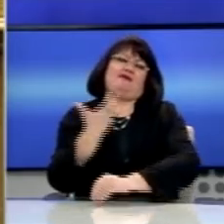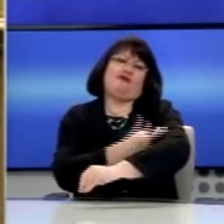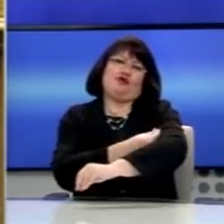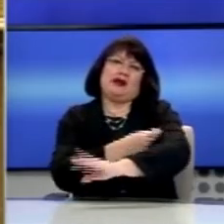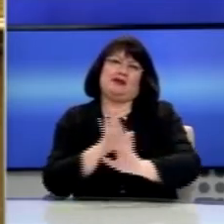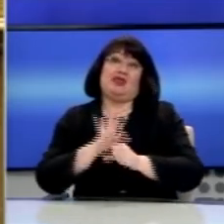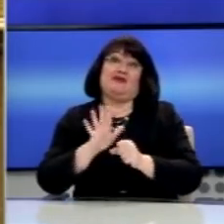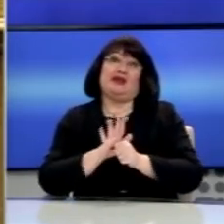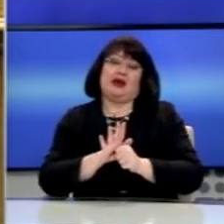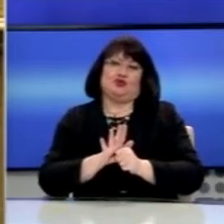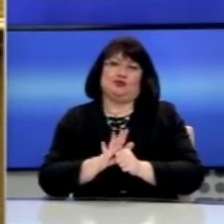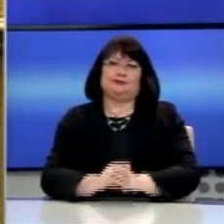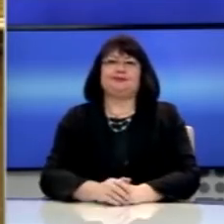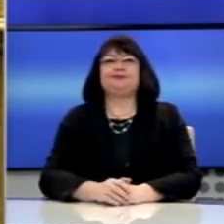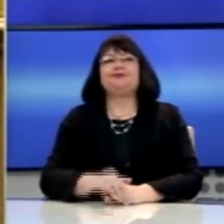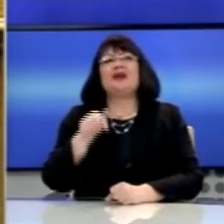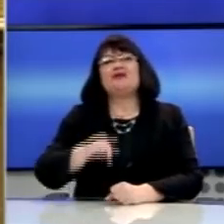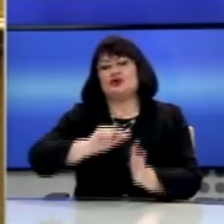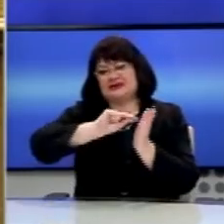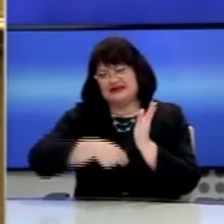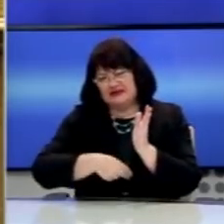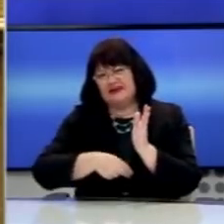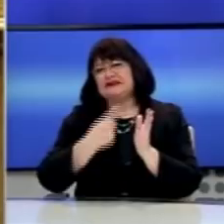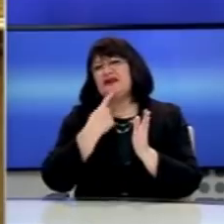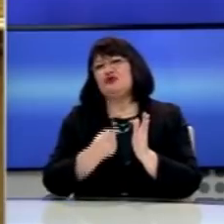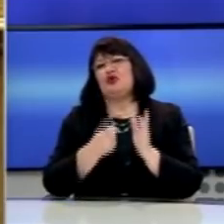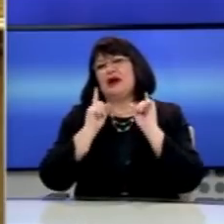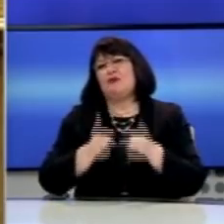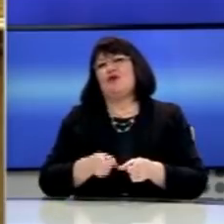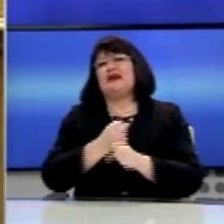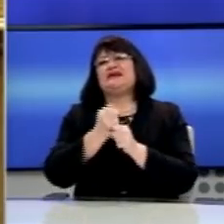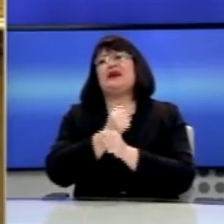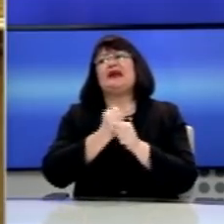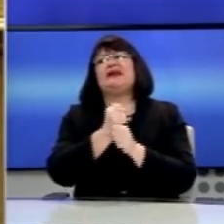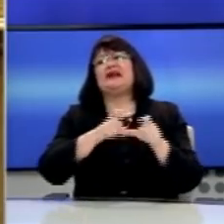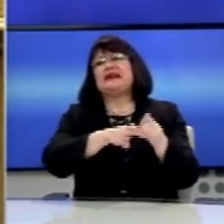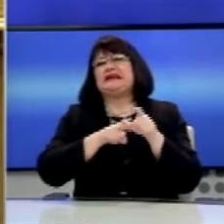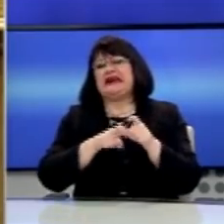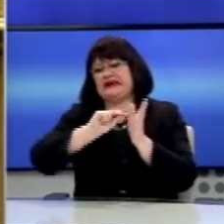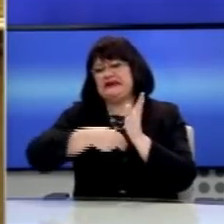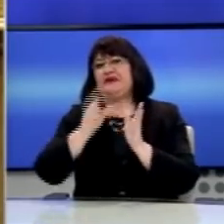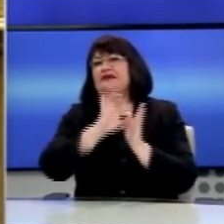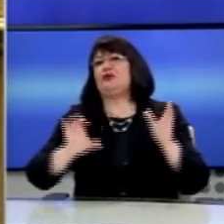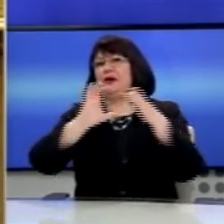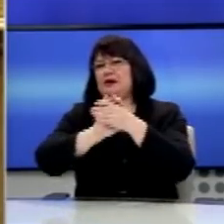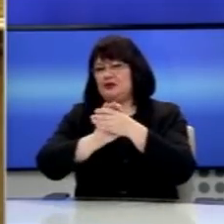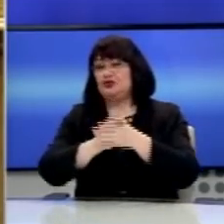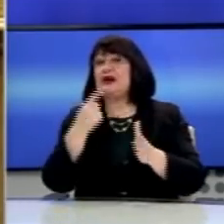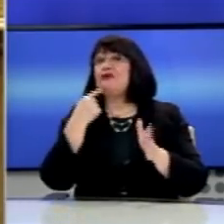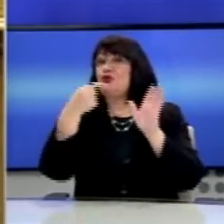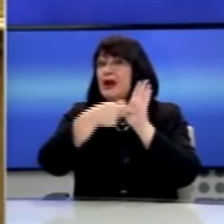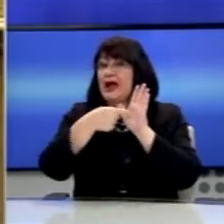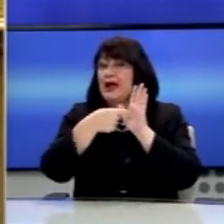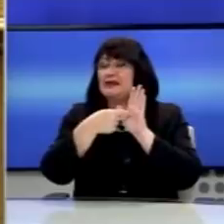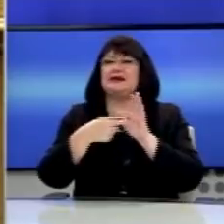Γιατί αυτό επιβάλλουν οι συμβάσεις της Ευρωπαϊκής Ένωσης με τις φαρμακευτικές εταιρείες. Οι αποφάσεις που παίρνονται